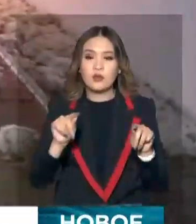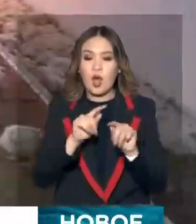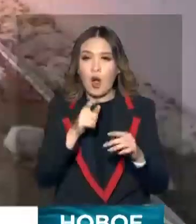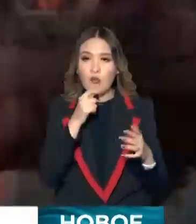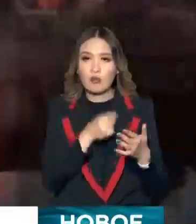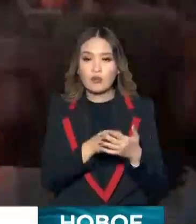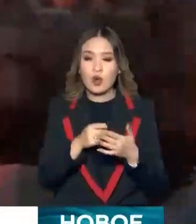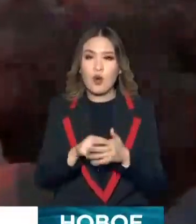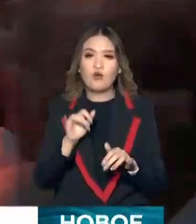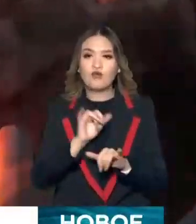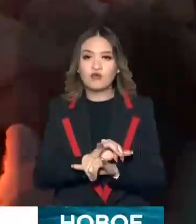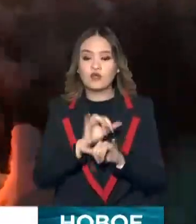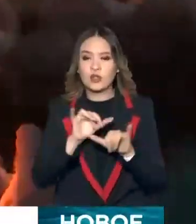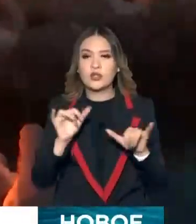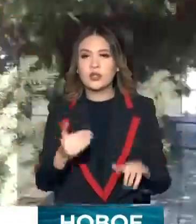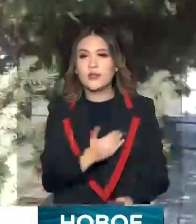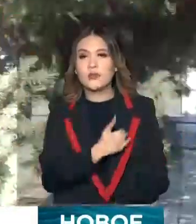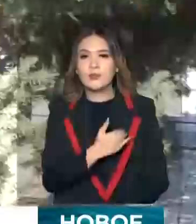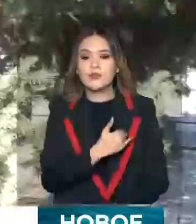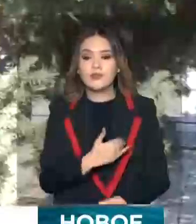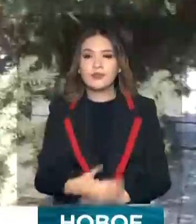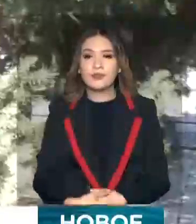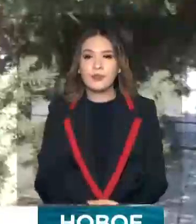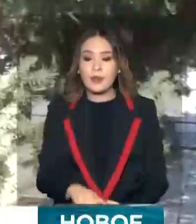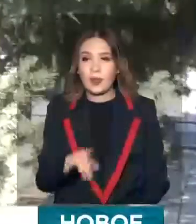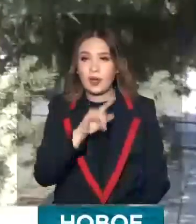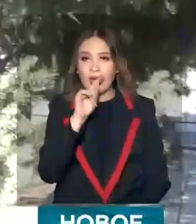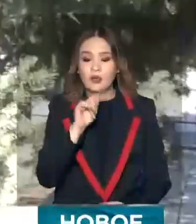и увеличить объемы производства.